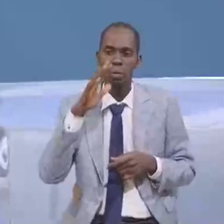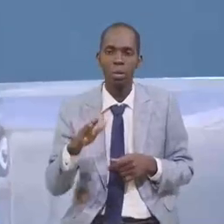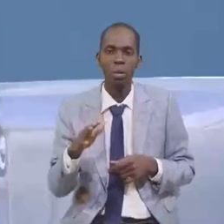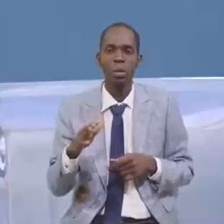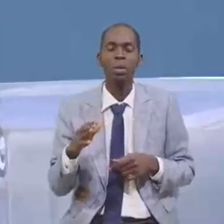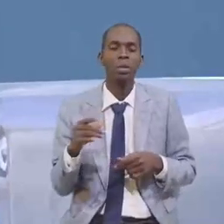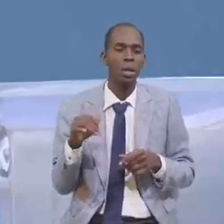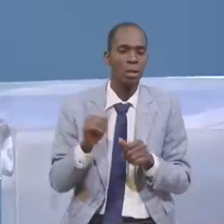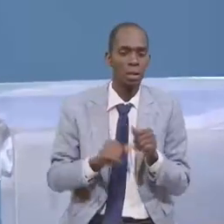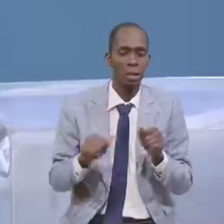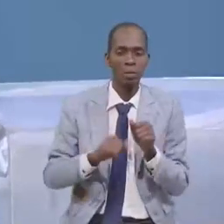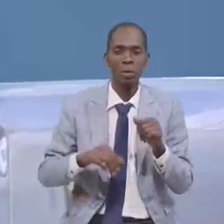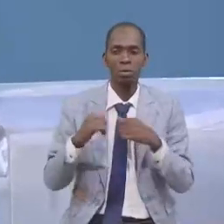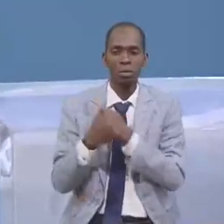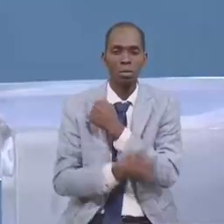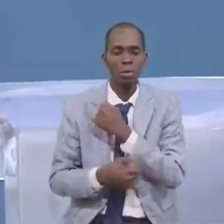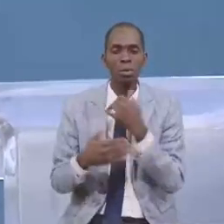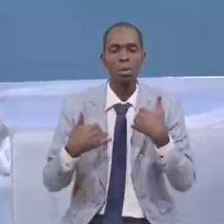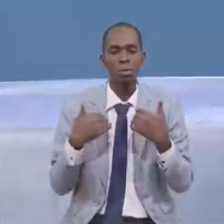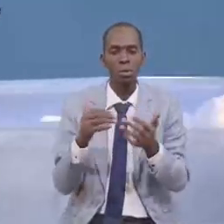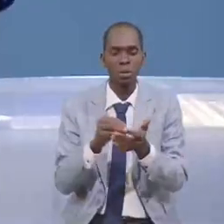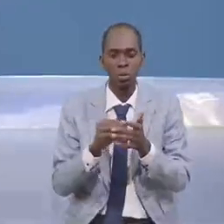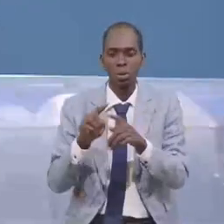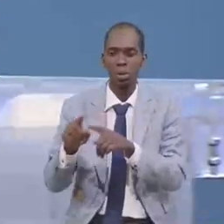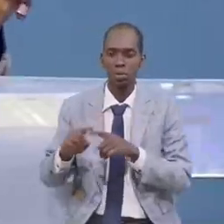Les hommes, les femmes, de toutes les nations, les pensées.